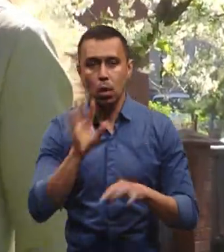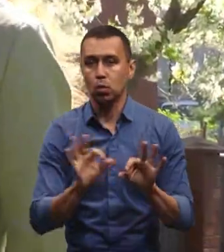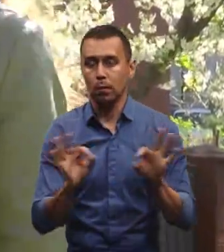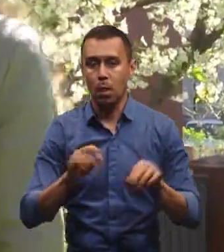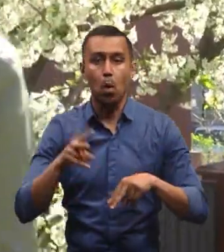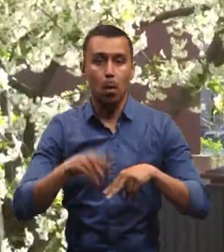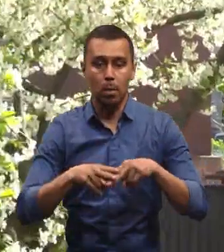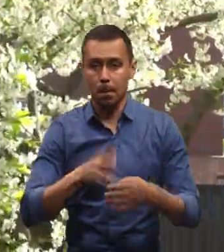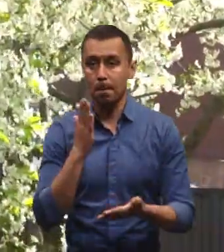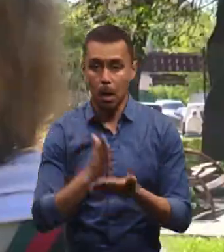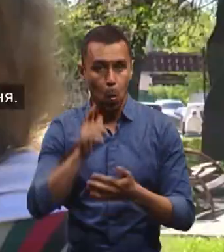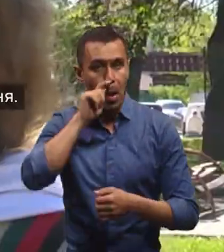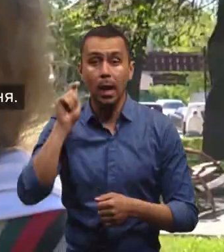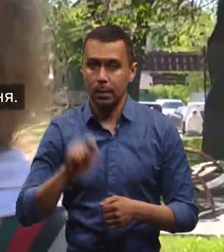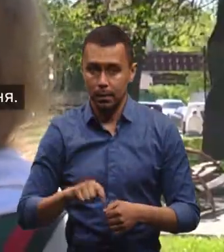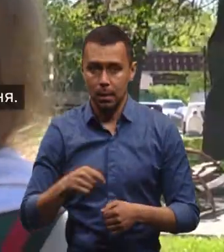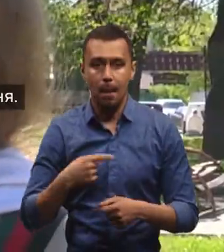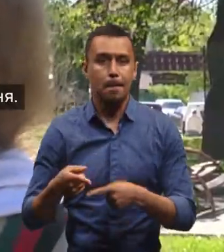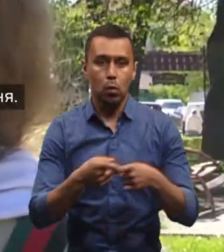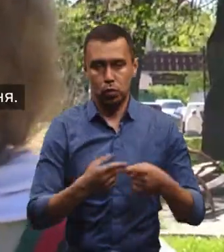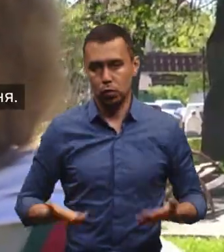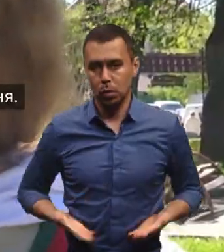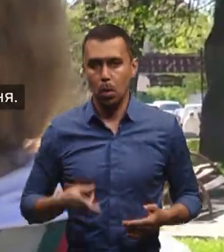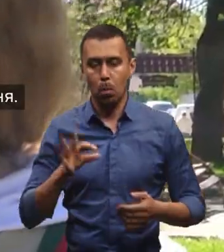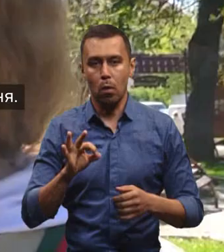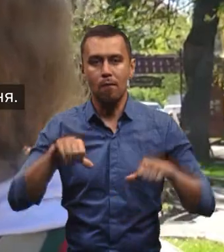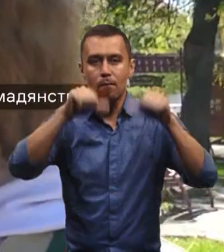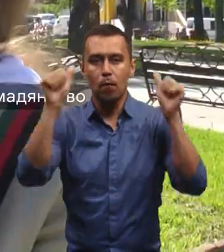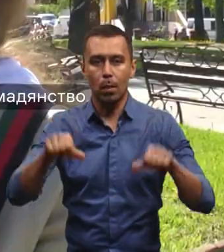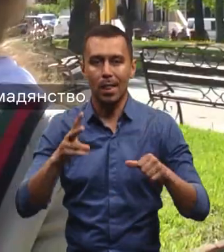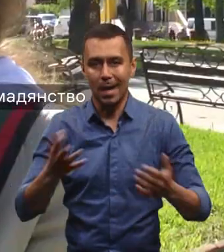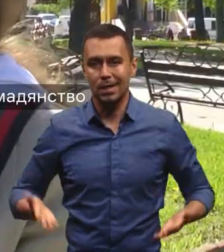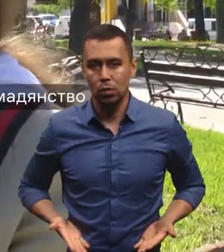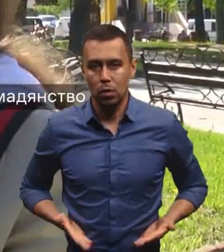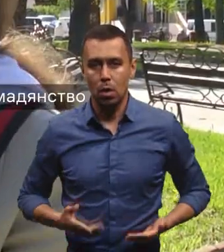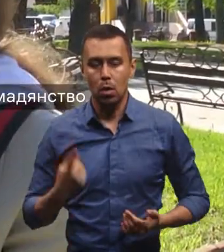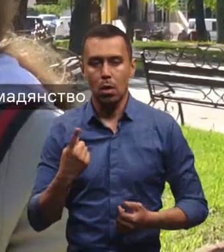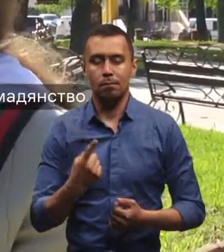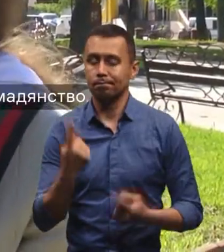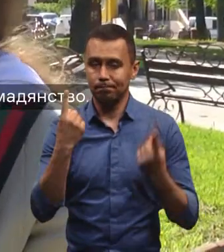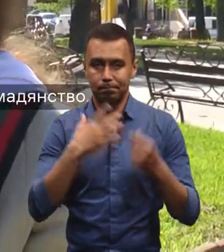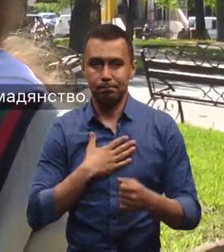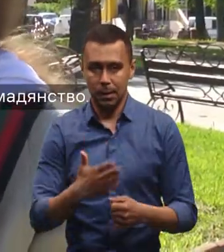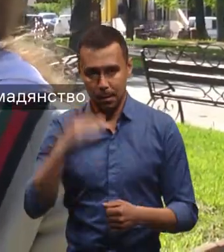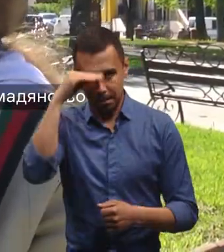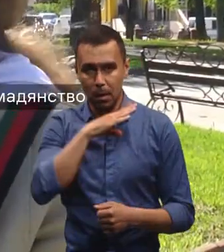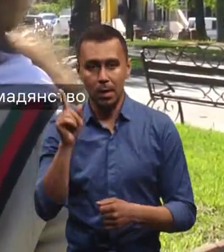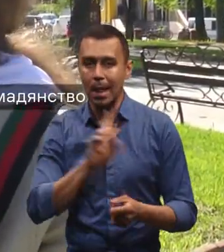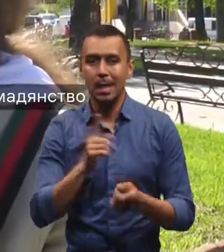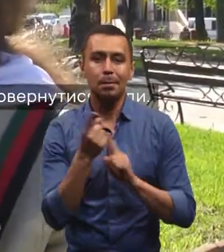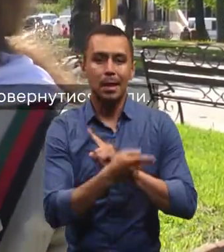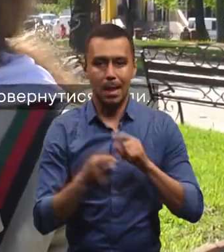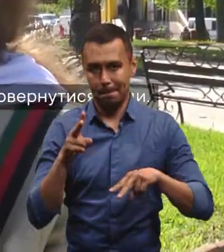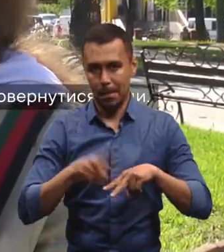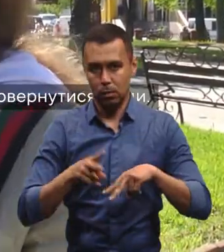розповідає, громадянство мала України. Я в Беларуси жила по виду на жительство. Одно большое спасибо родителям, что они не поменяли